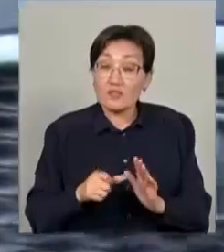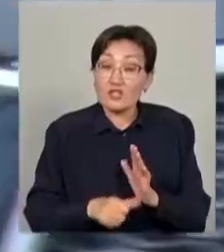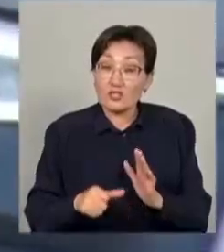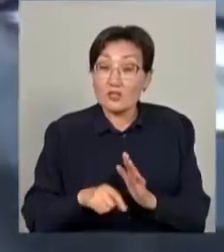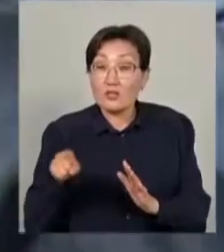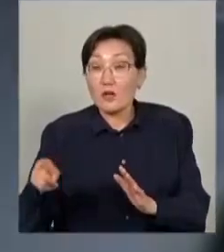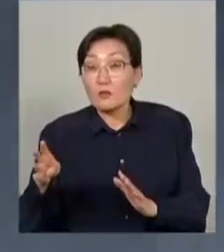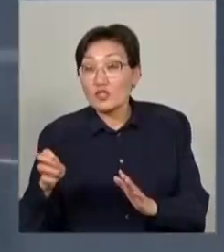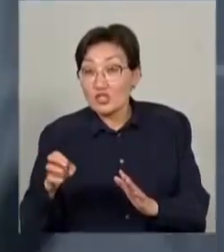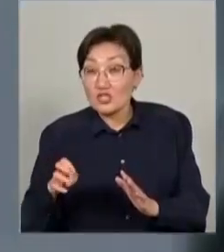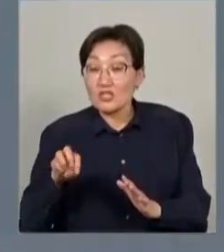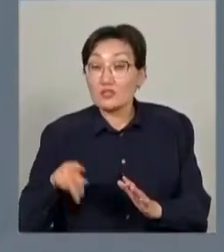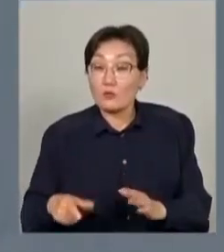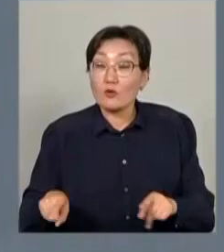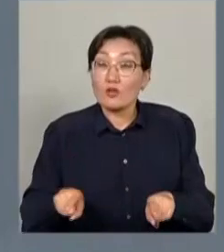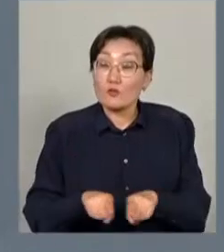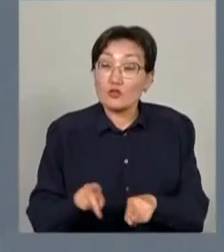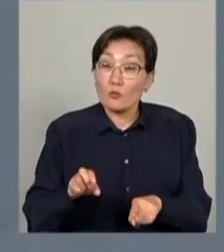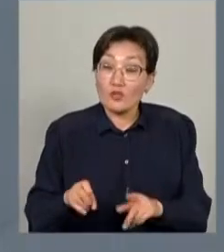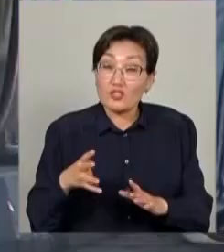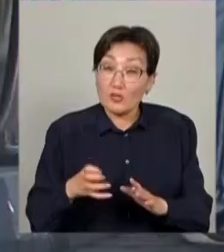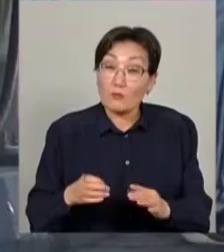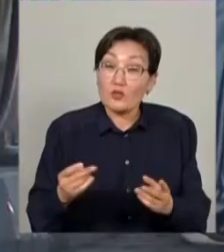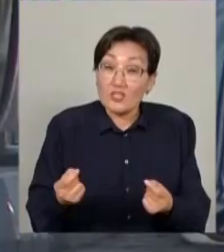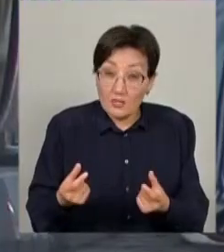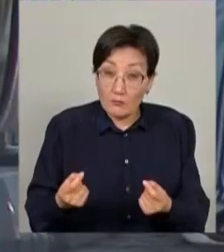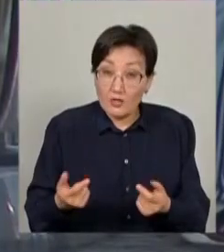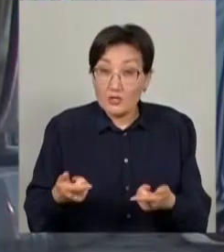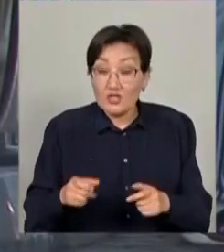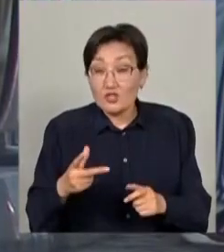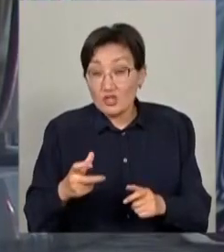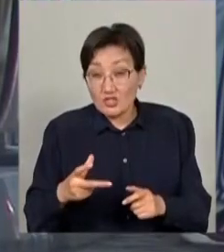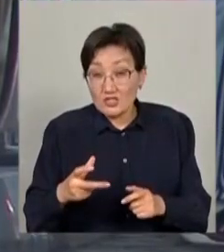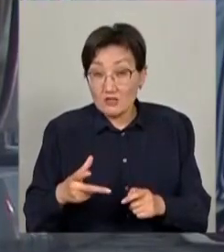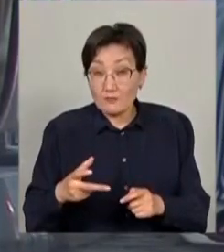а там 400. Не так, как чтобы 400, а хотя бы где-то